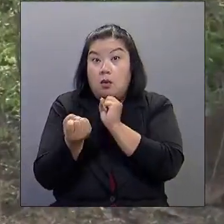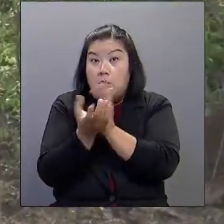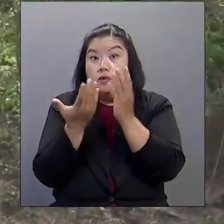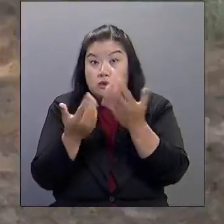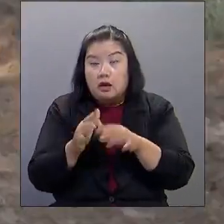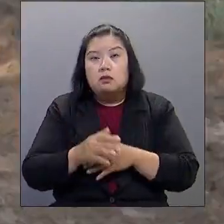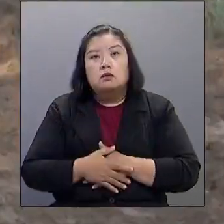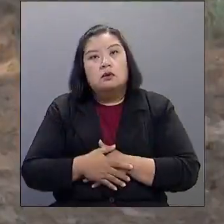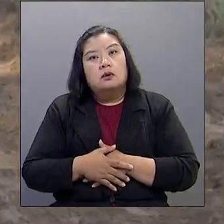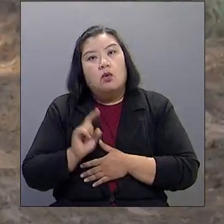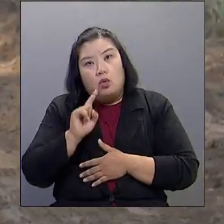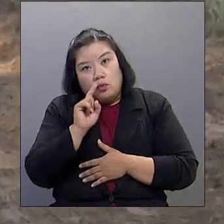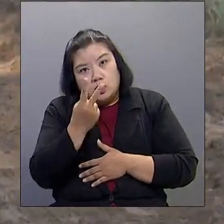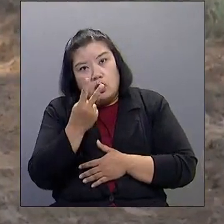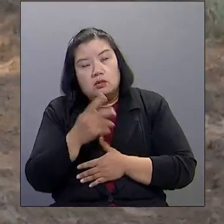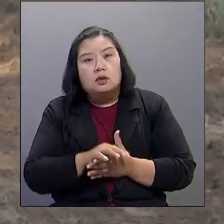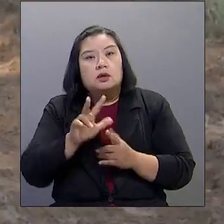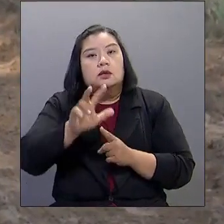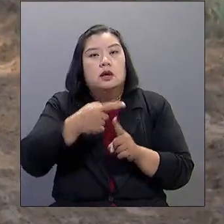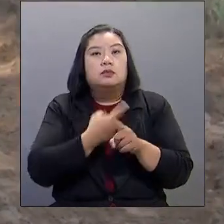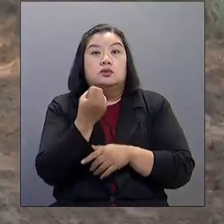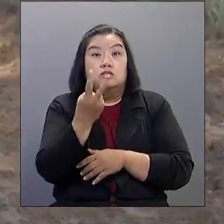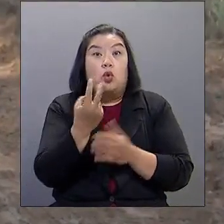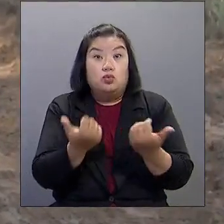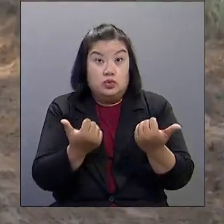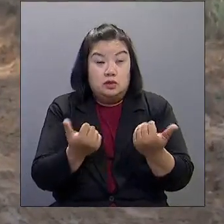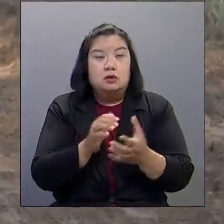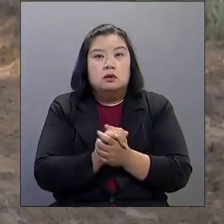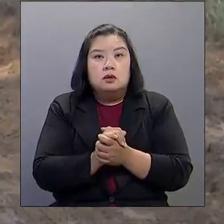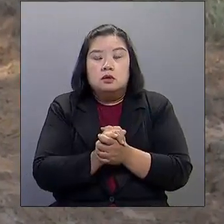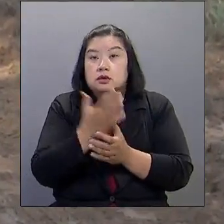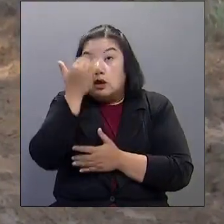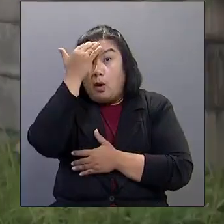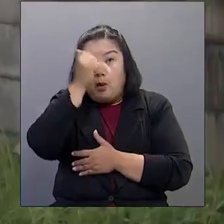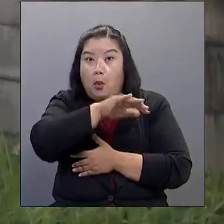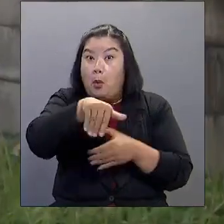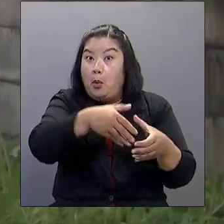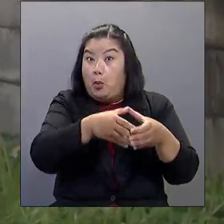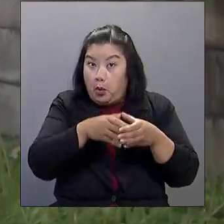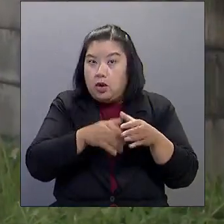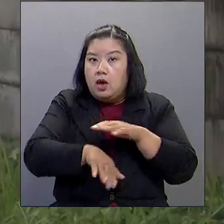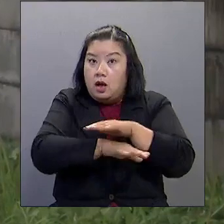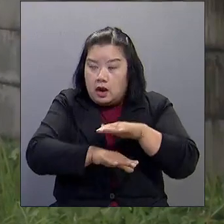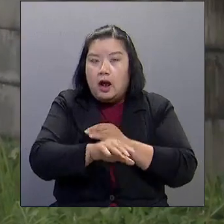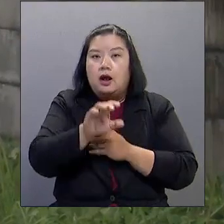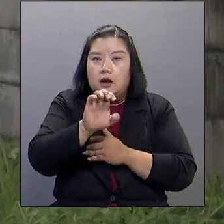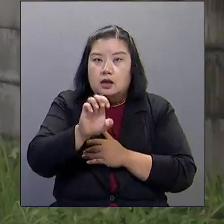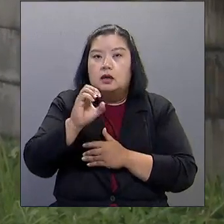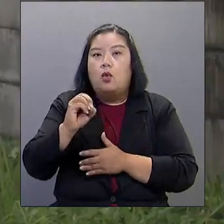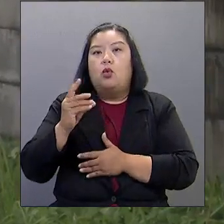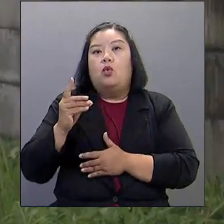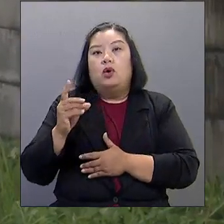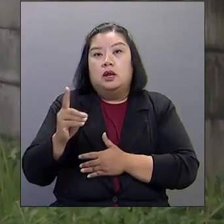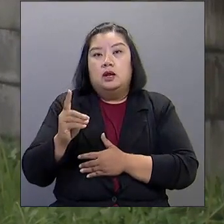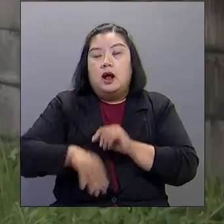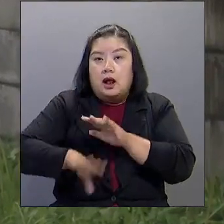ต่เหตุการณ์ระเบิดครั้งแรก3ธันวาคมนะคะคุณพึ่งนภาหลังจากนั้นเนี่ยเจ้าหน้าที่พิสูจน์หลักฐานเจ้าหน้าที่ตรวจพิสู